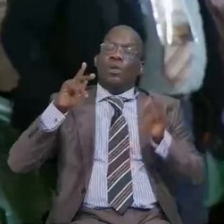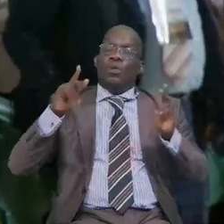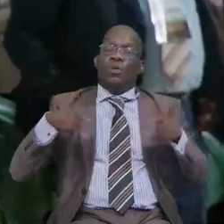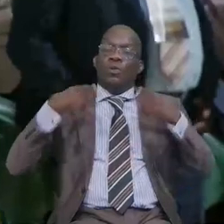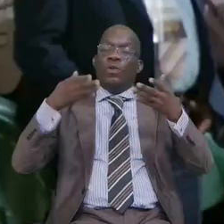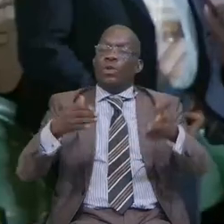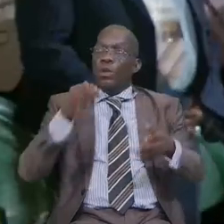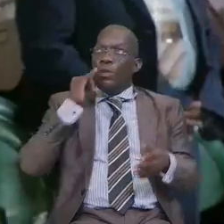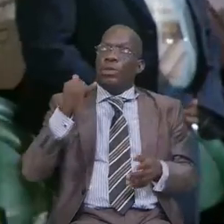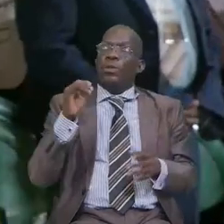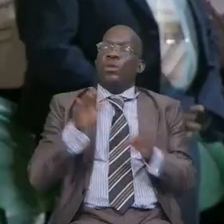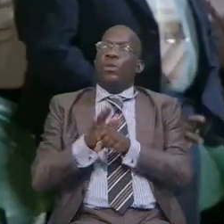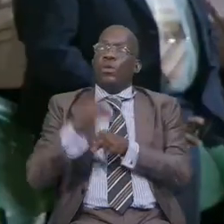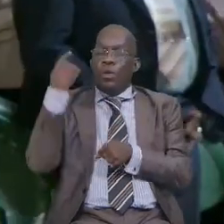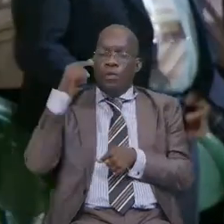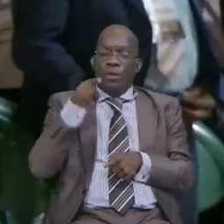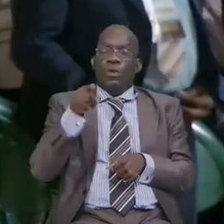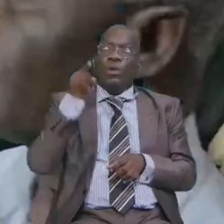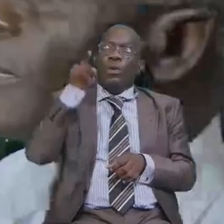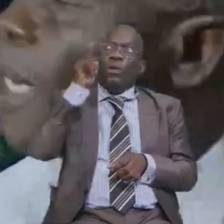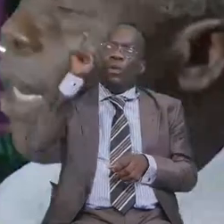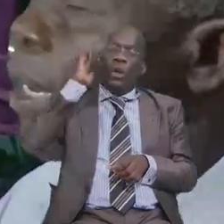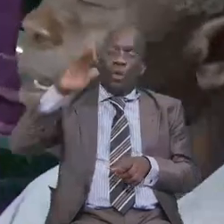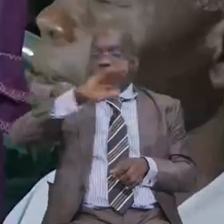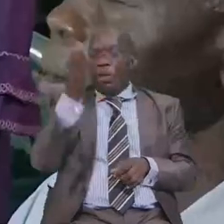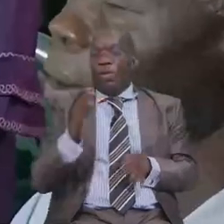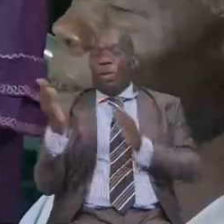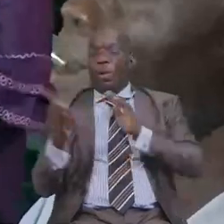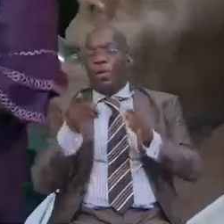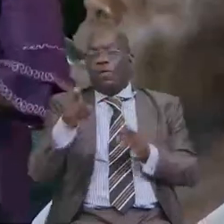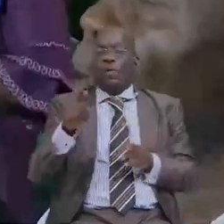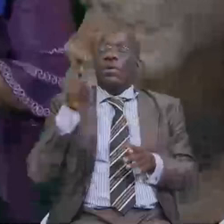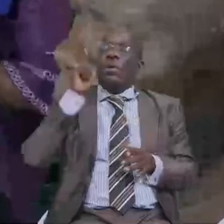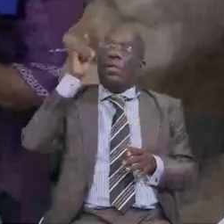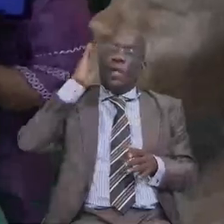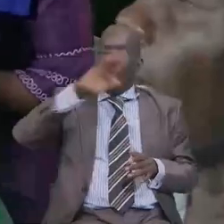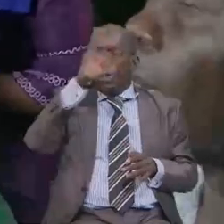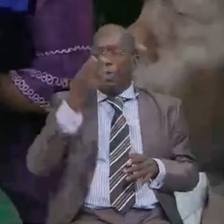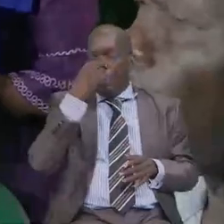vous. Il ne va jamais vous abandonner. Il ne va jamais vous délaisser.